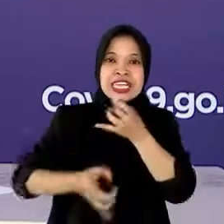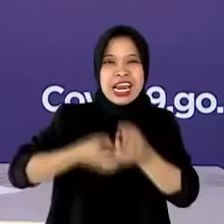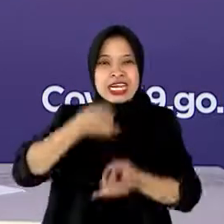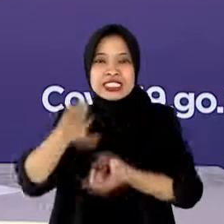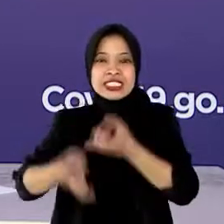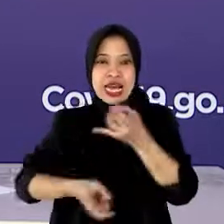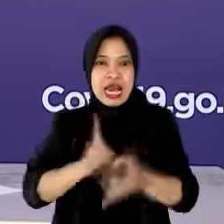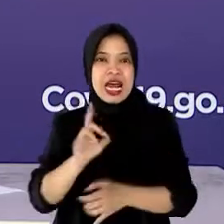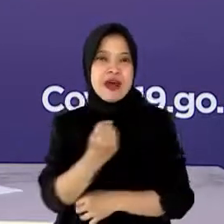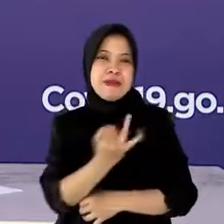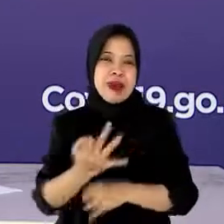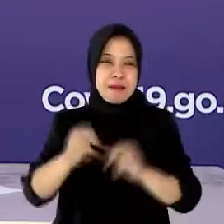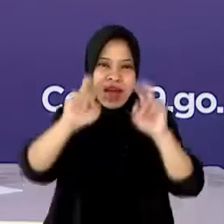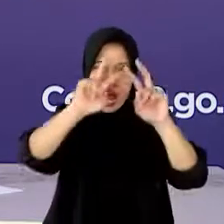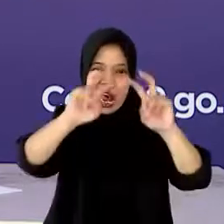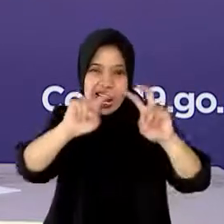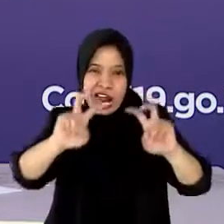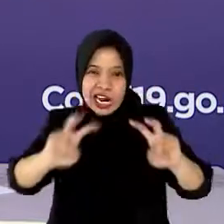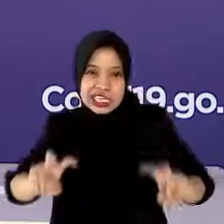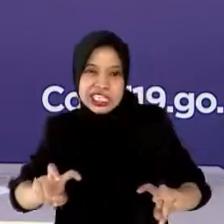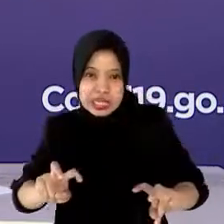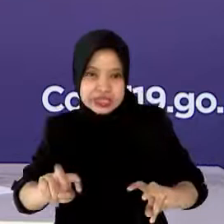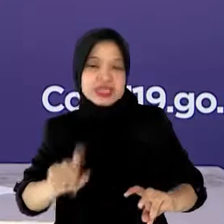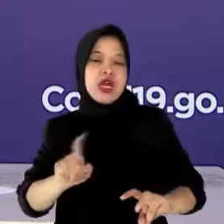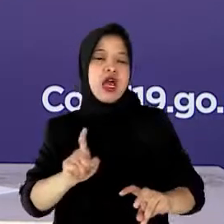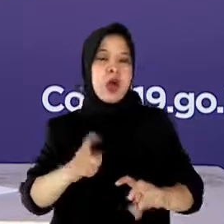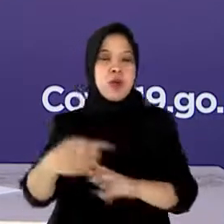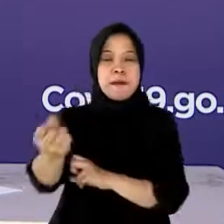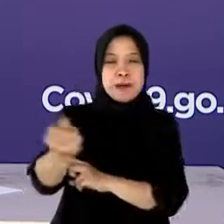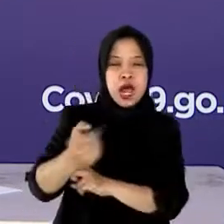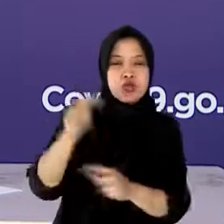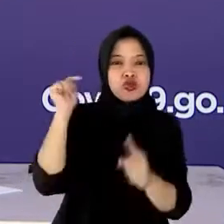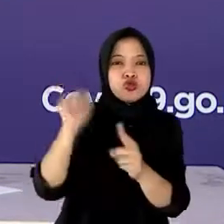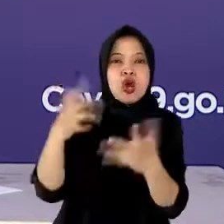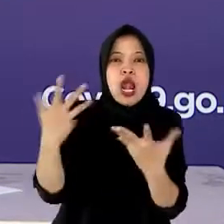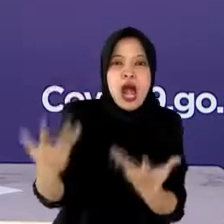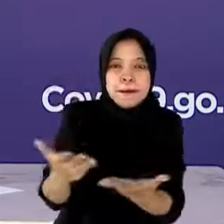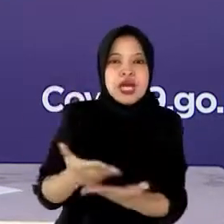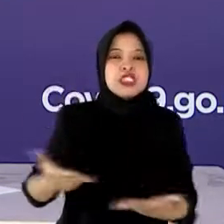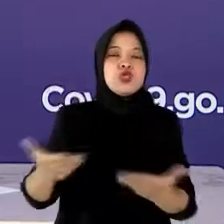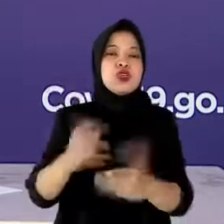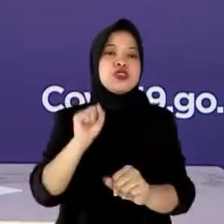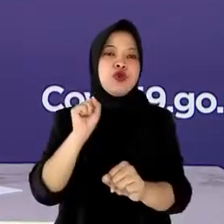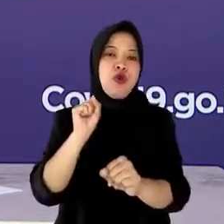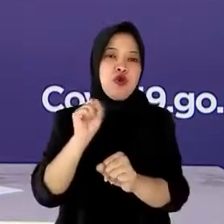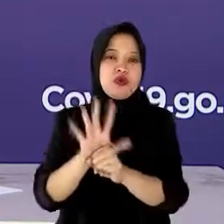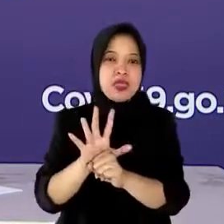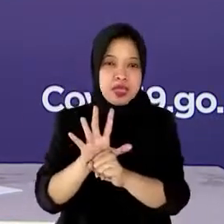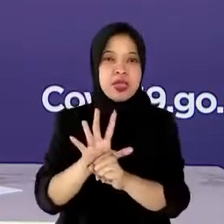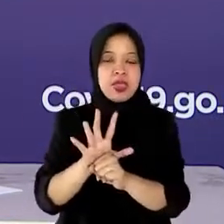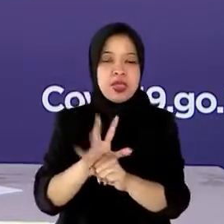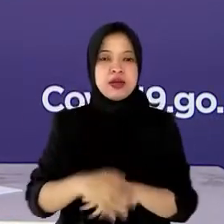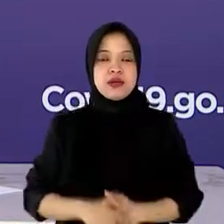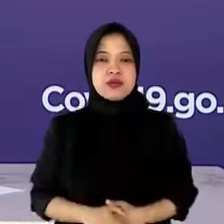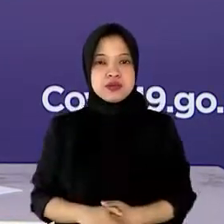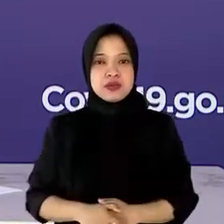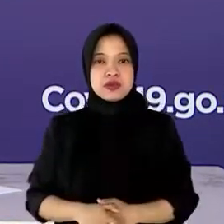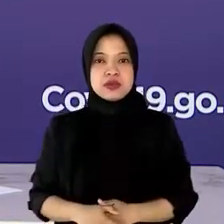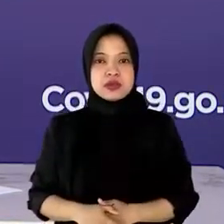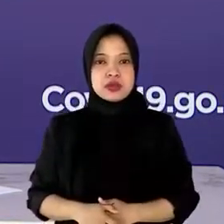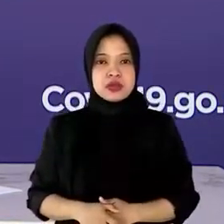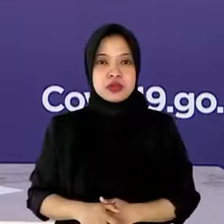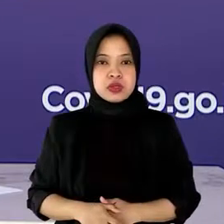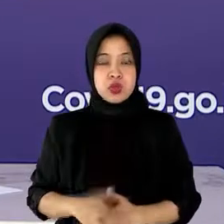makna dari beberapa hasil analisis yang umumnya disampaikan untuk menjelaskan kondisi Taufiq 19 dan hampir